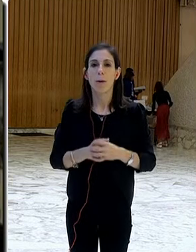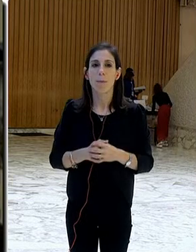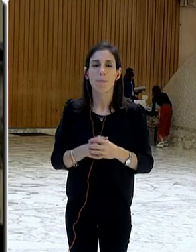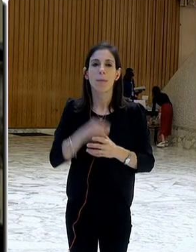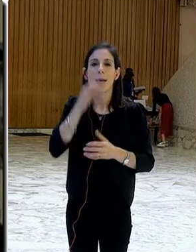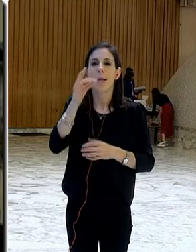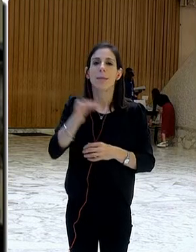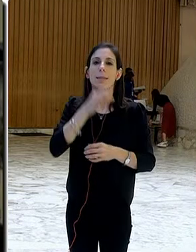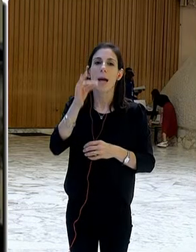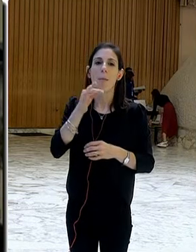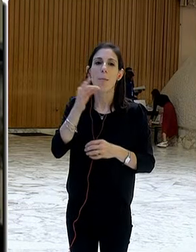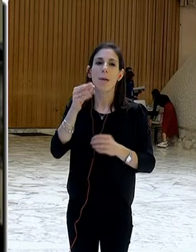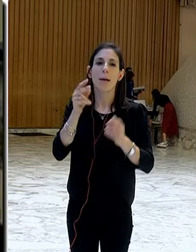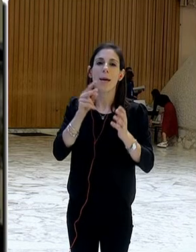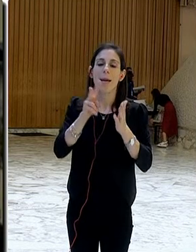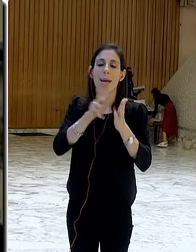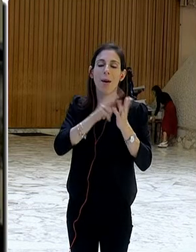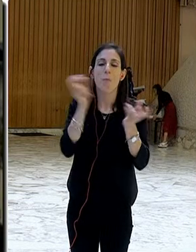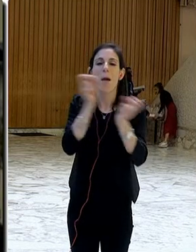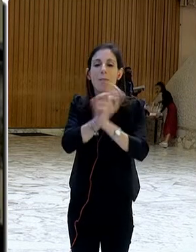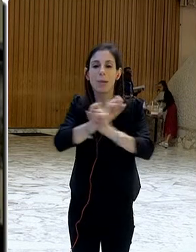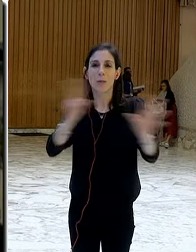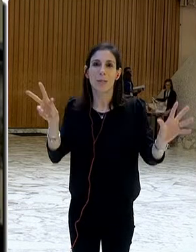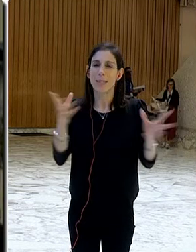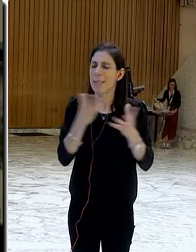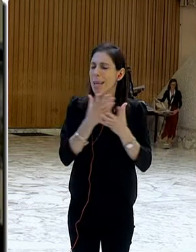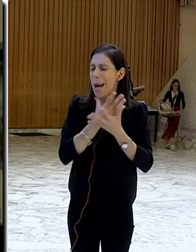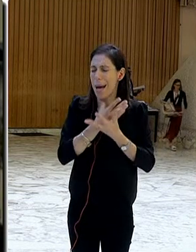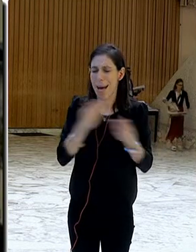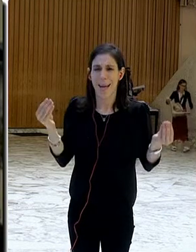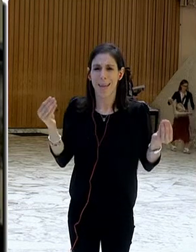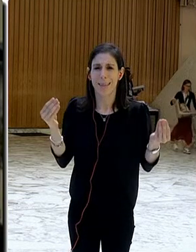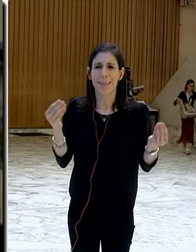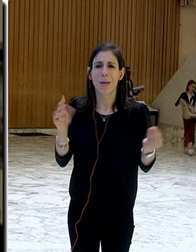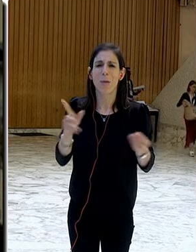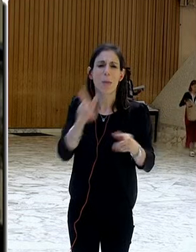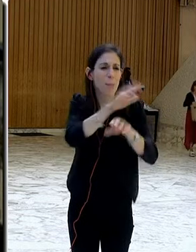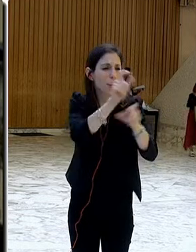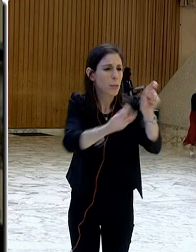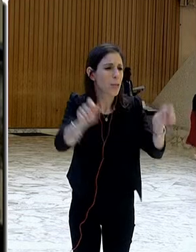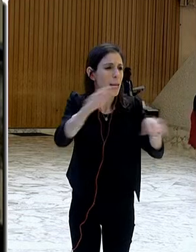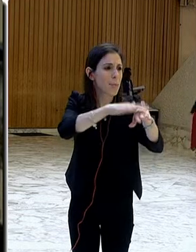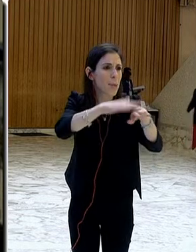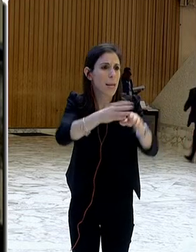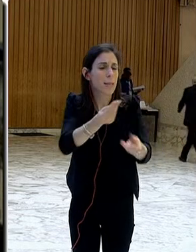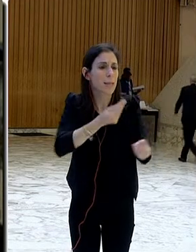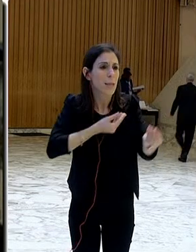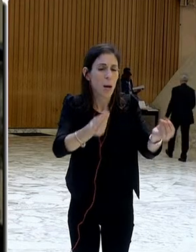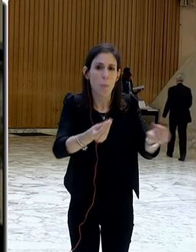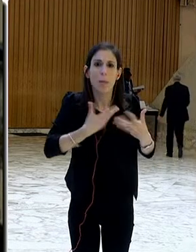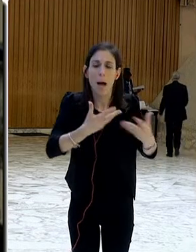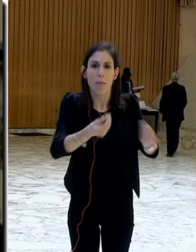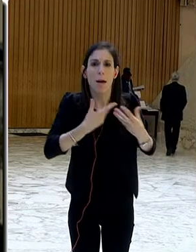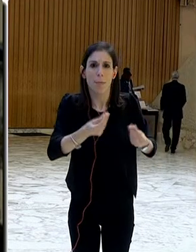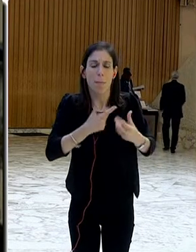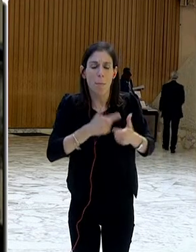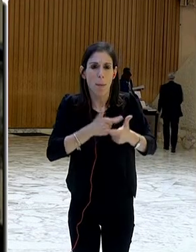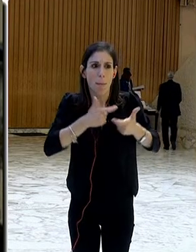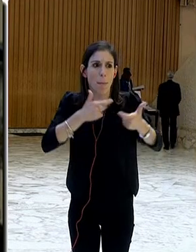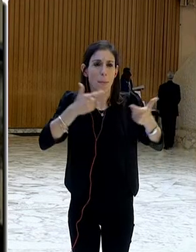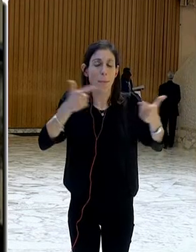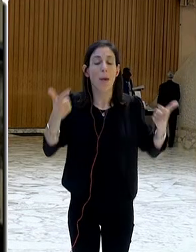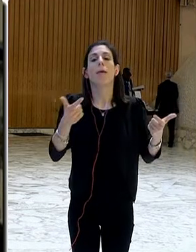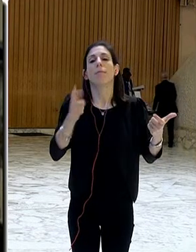autres. À travers l'Église, Dieu nous a offert des occasions pour concrétiser notre engagement. Un jour,